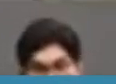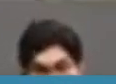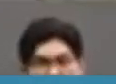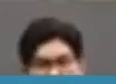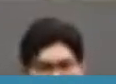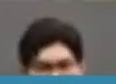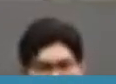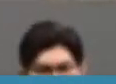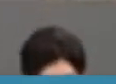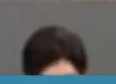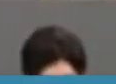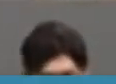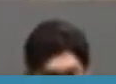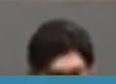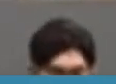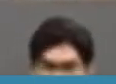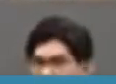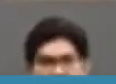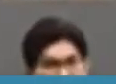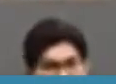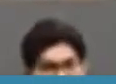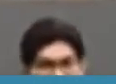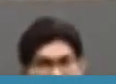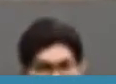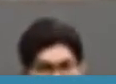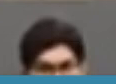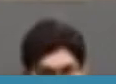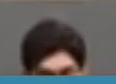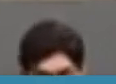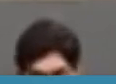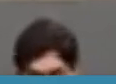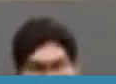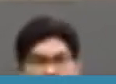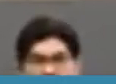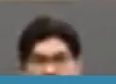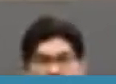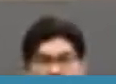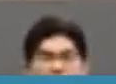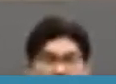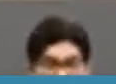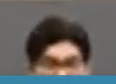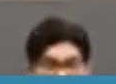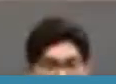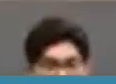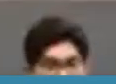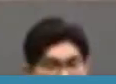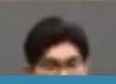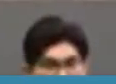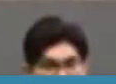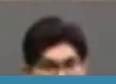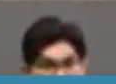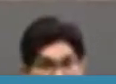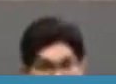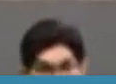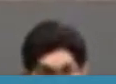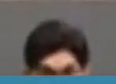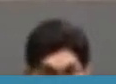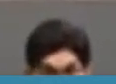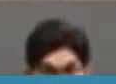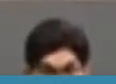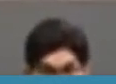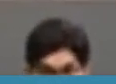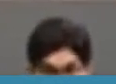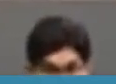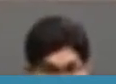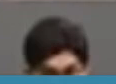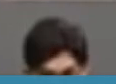ประเทศไทยหากไม่สะดวกเดินทางสามารถยื่นทางไปรษณีย์จ่าหน้าซองถึงนายทะเบียนอำเภอหรือนายทะเบียนท้องถิ่นโดย